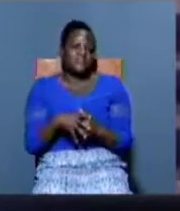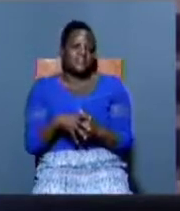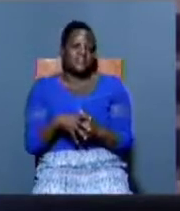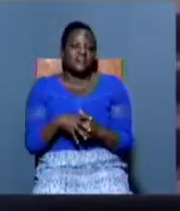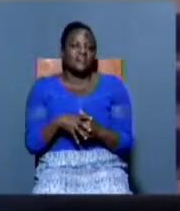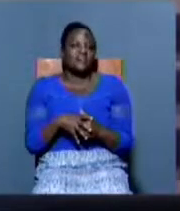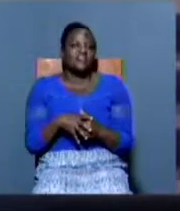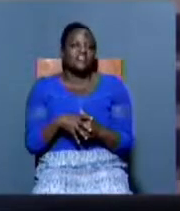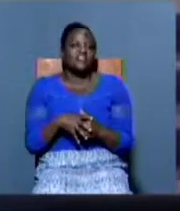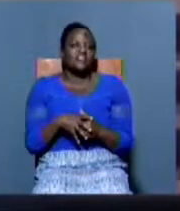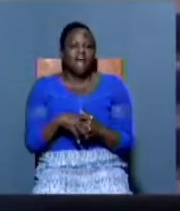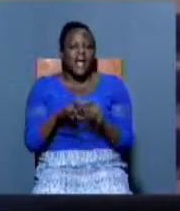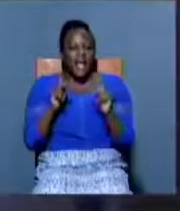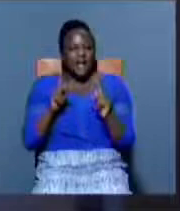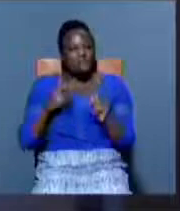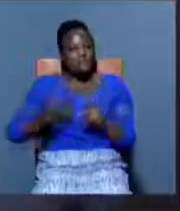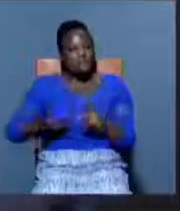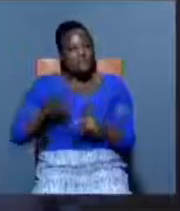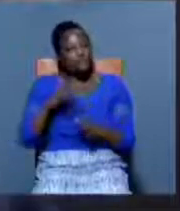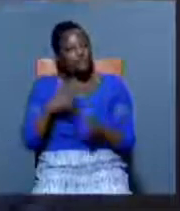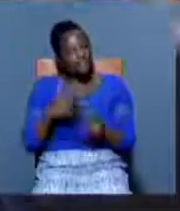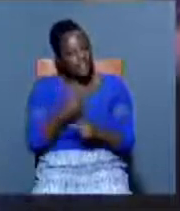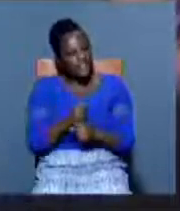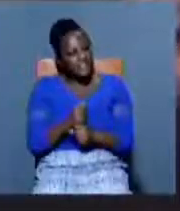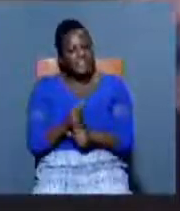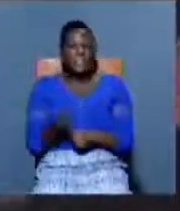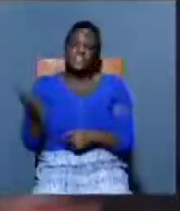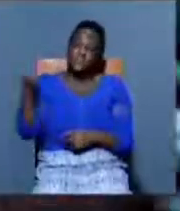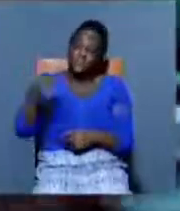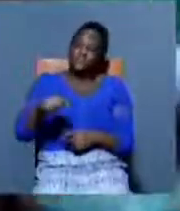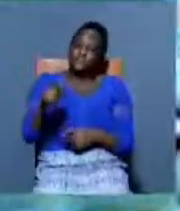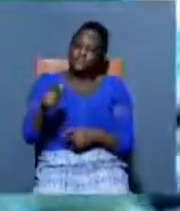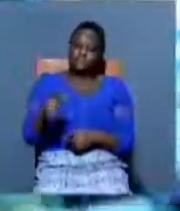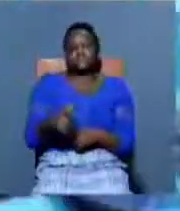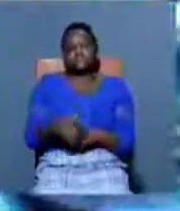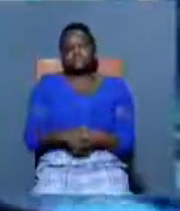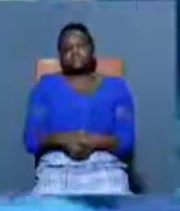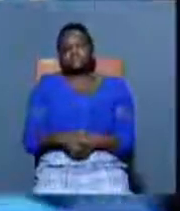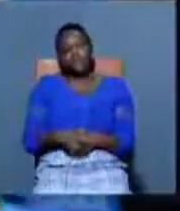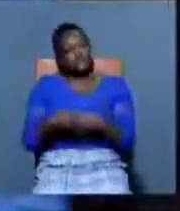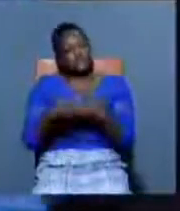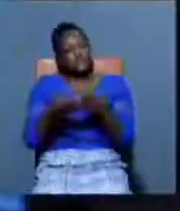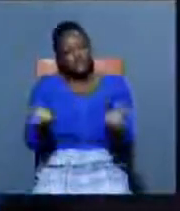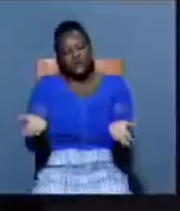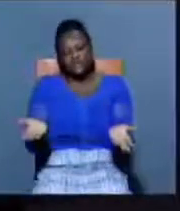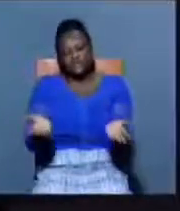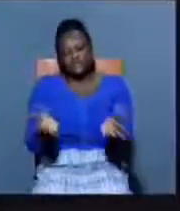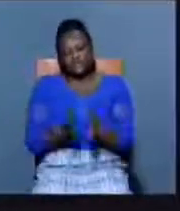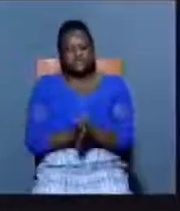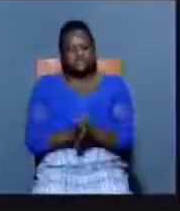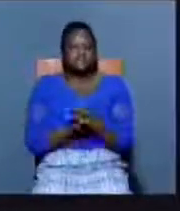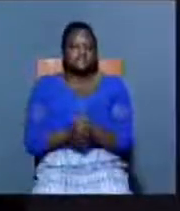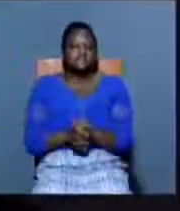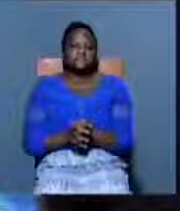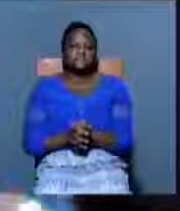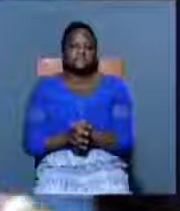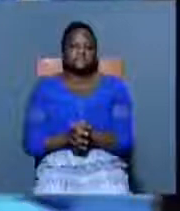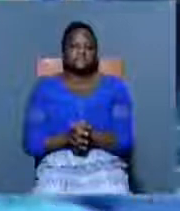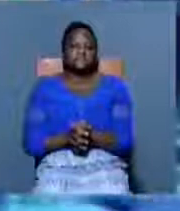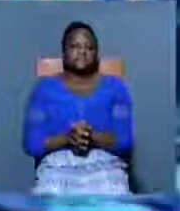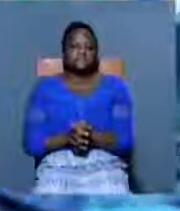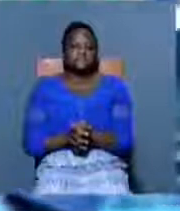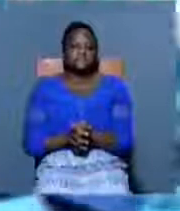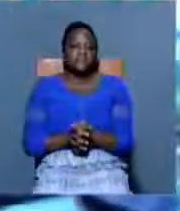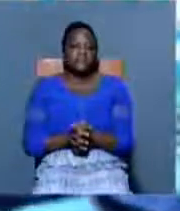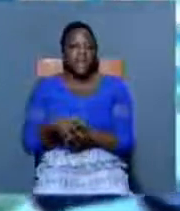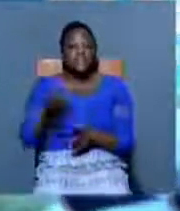hivyo kama mke wako ni mfanyakazi, ataanza kusalimisha mapato yake kwako. Mimi naongea ukweli, hata saluni